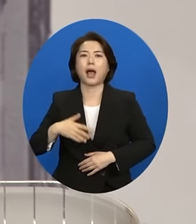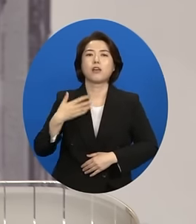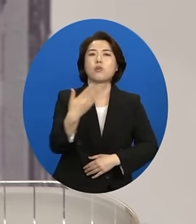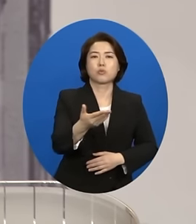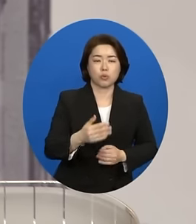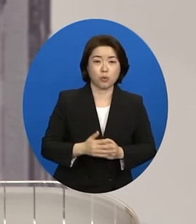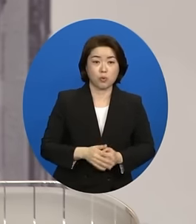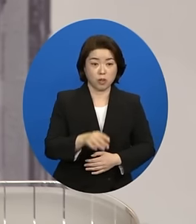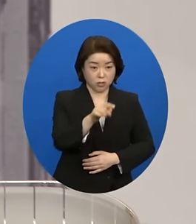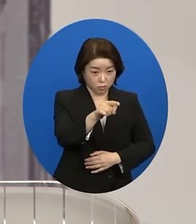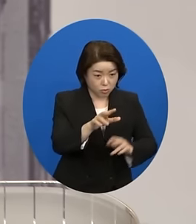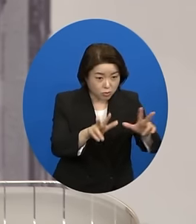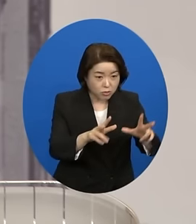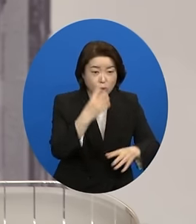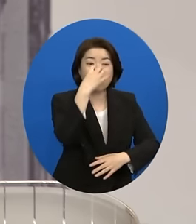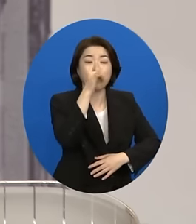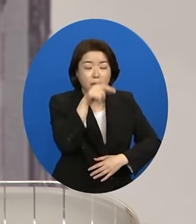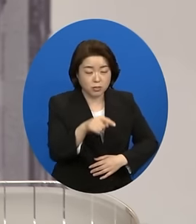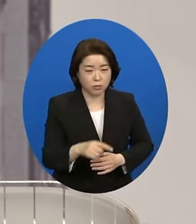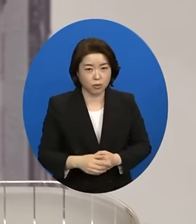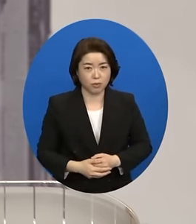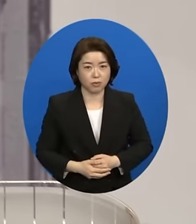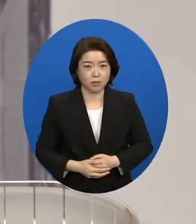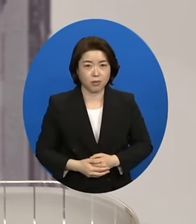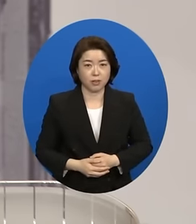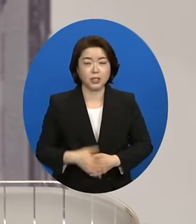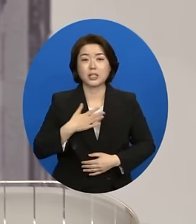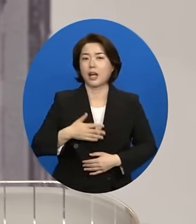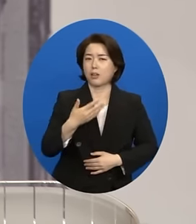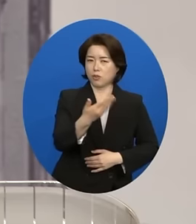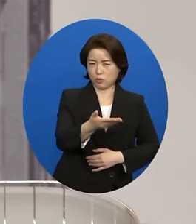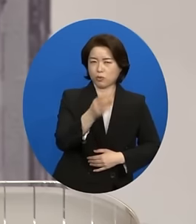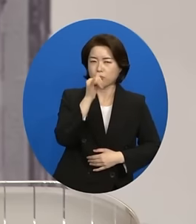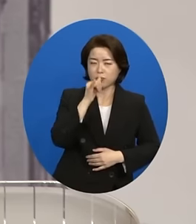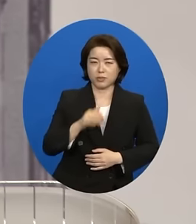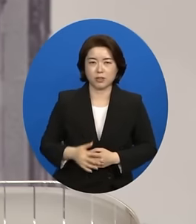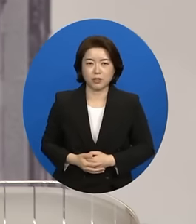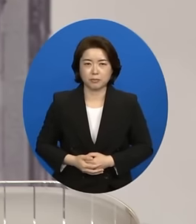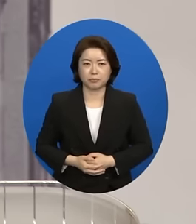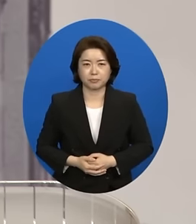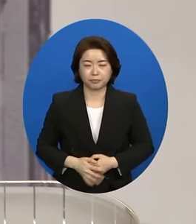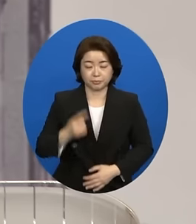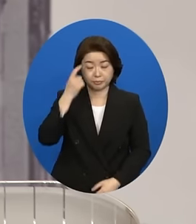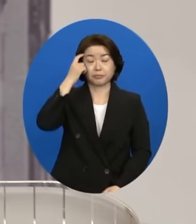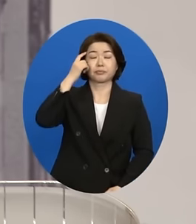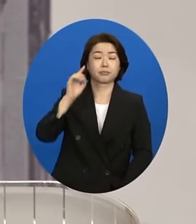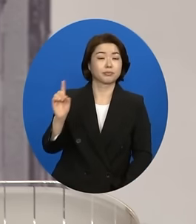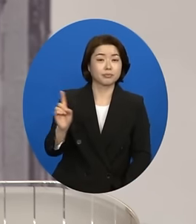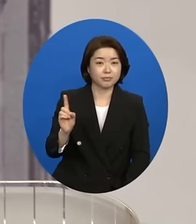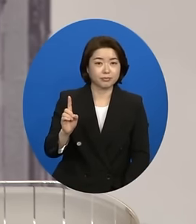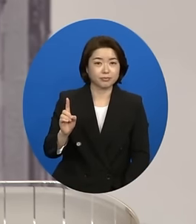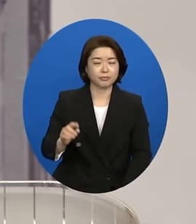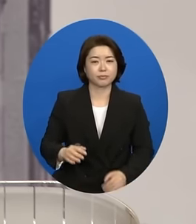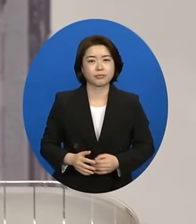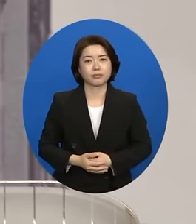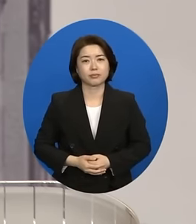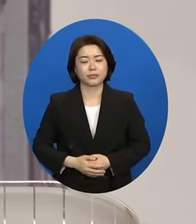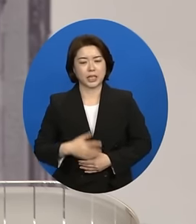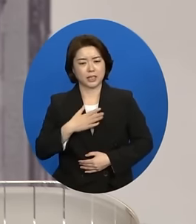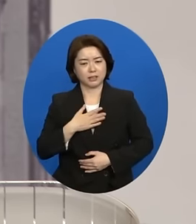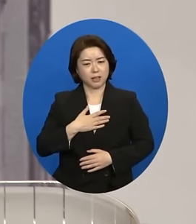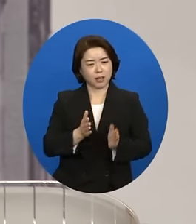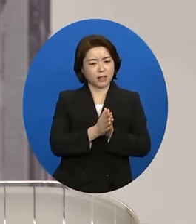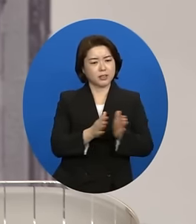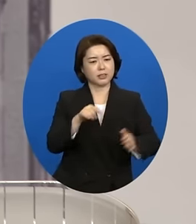내가 지금 교만하구나, 교만하구나. 이런 생각이 들 수 있어요. 이거 내가